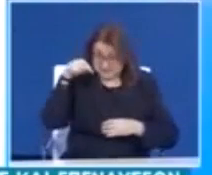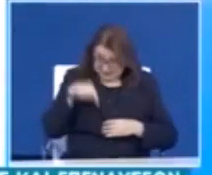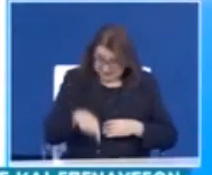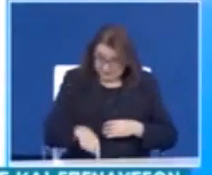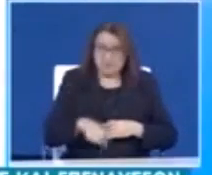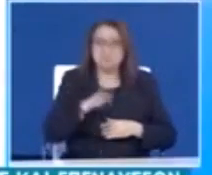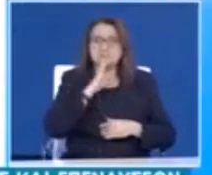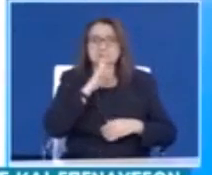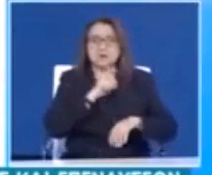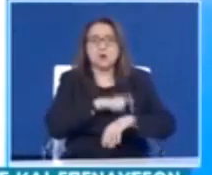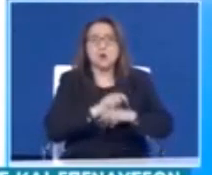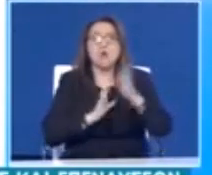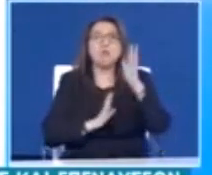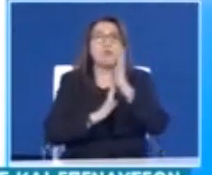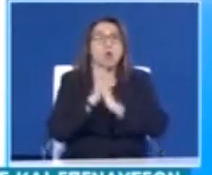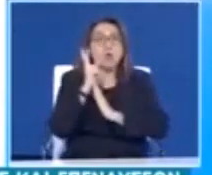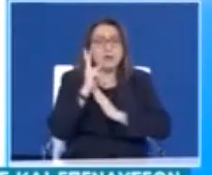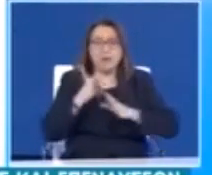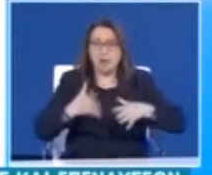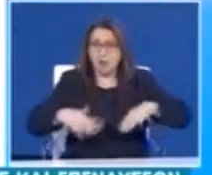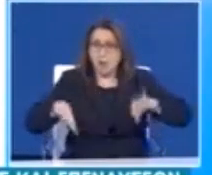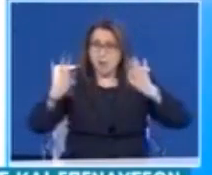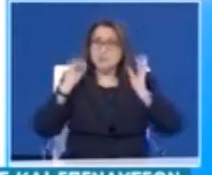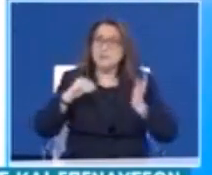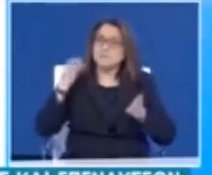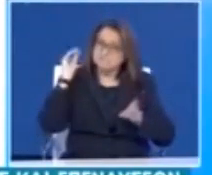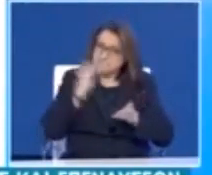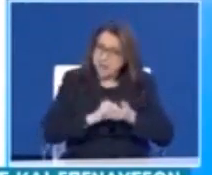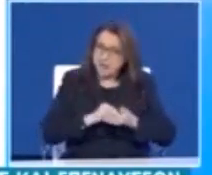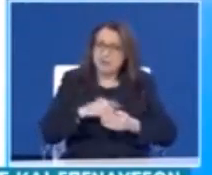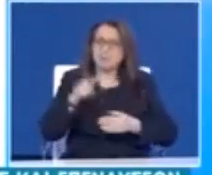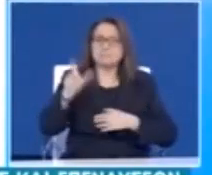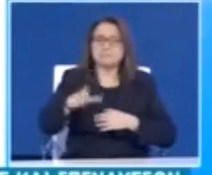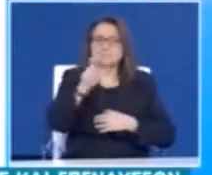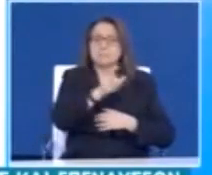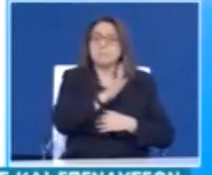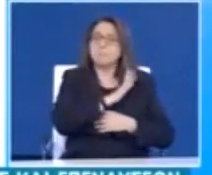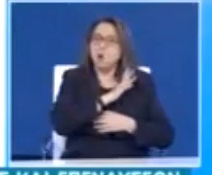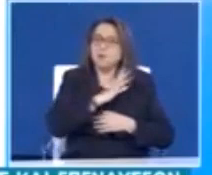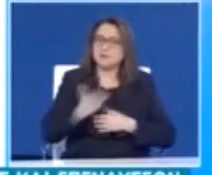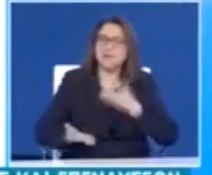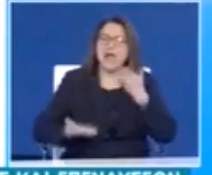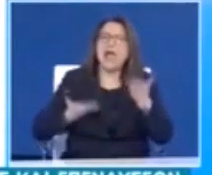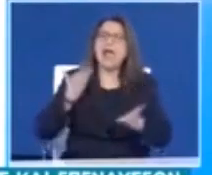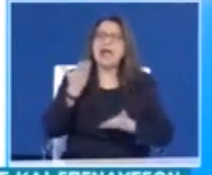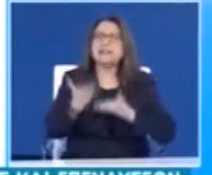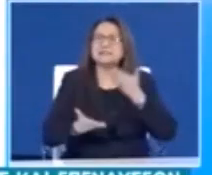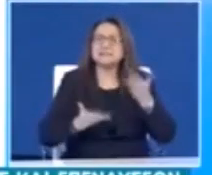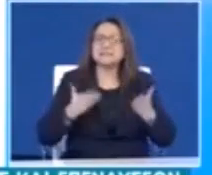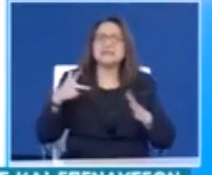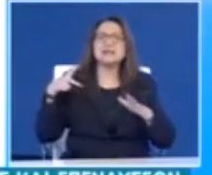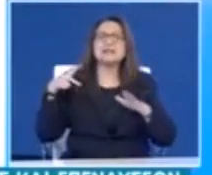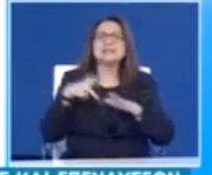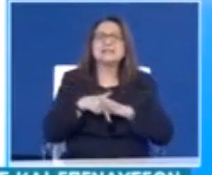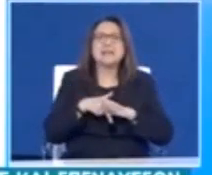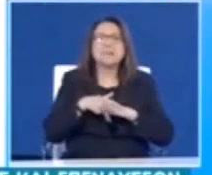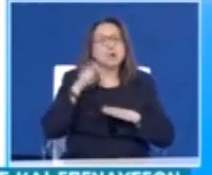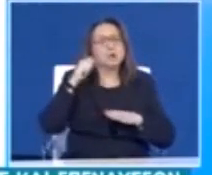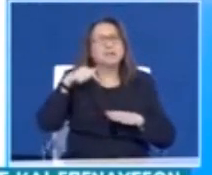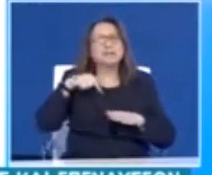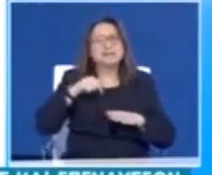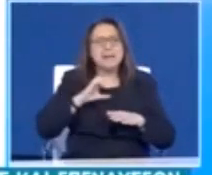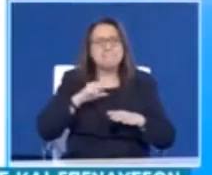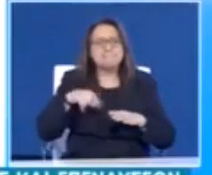ξεκίνησε ξανά η δυνατότητα των πολιτών να κάνουν αίτηση στο Ταμείο ΤΕΠΗΧ 2, τα